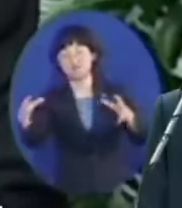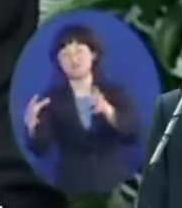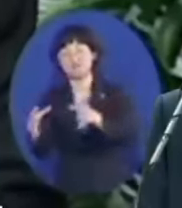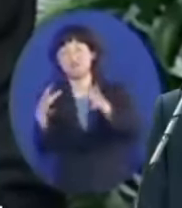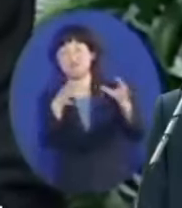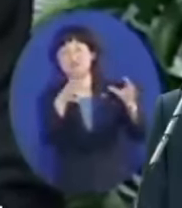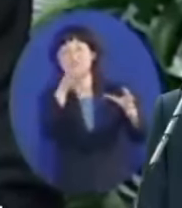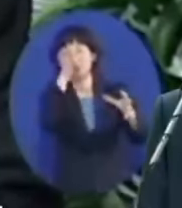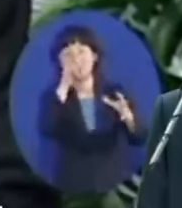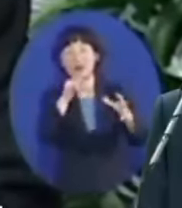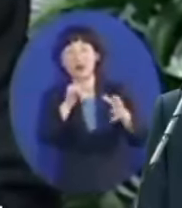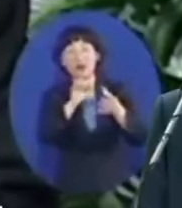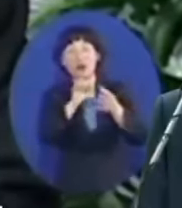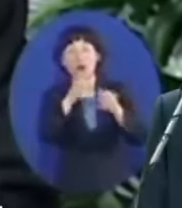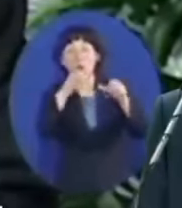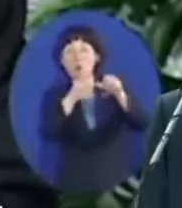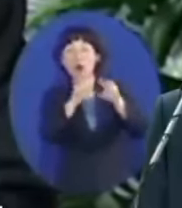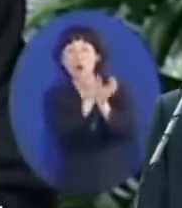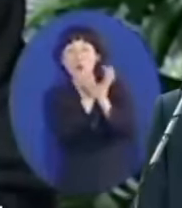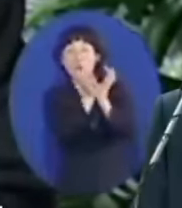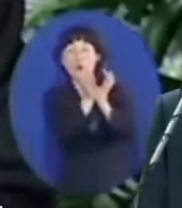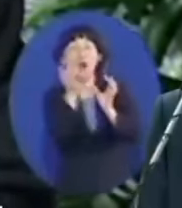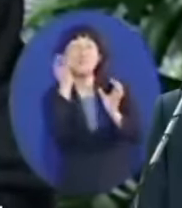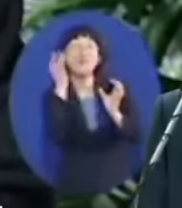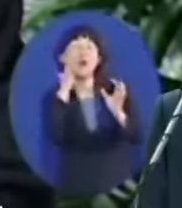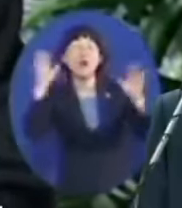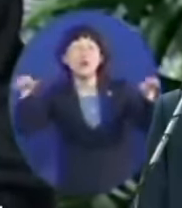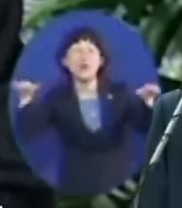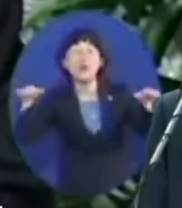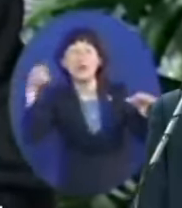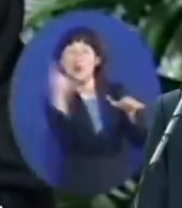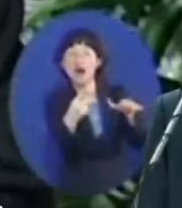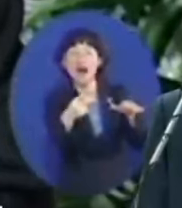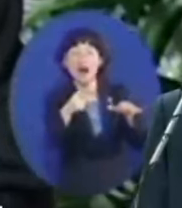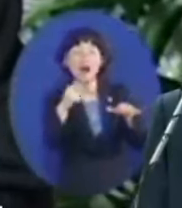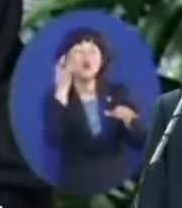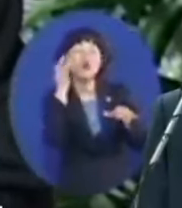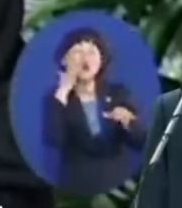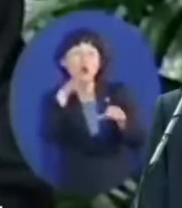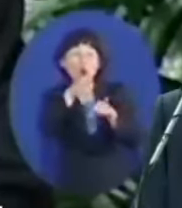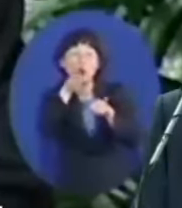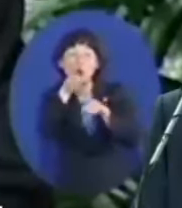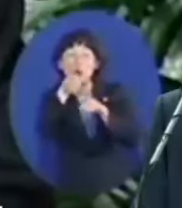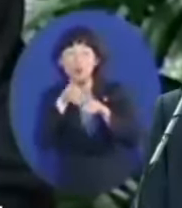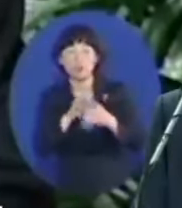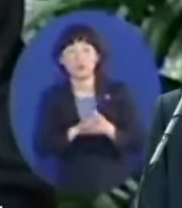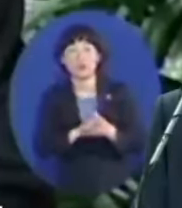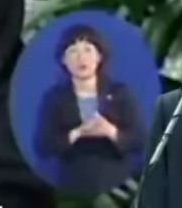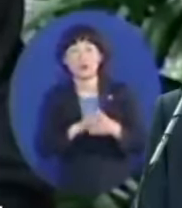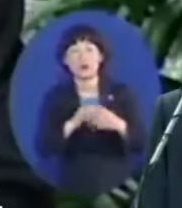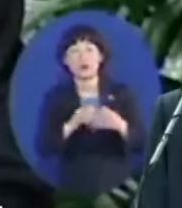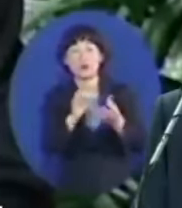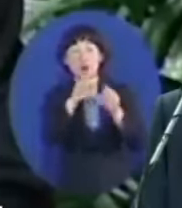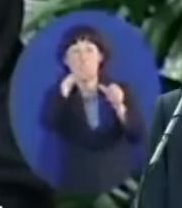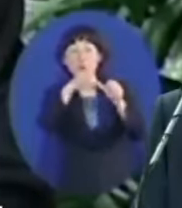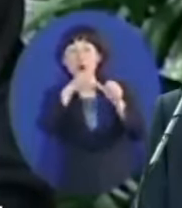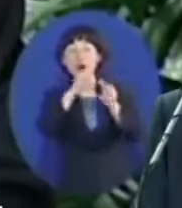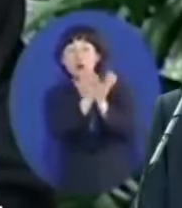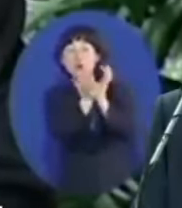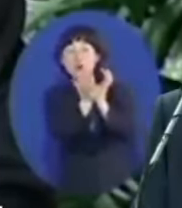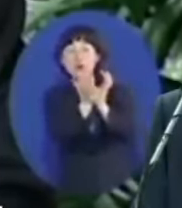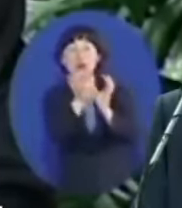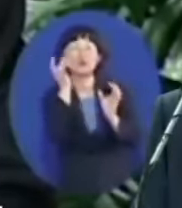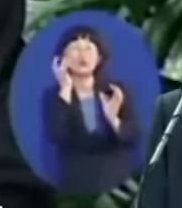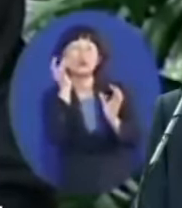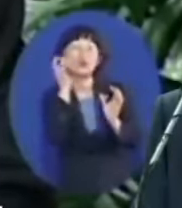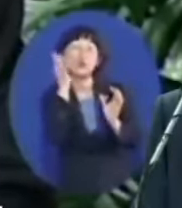호박꽃이 피면 호박벌레가 와서 꿀을 따는 것입니다. 이 호박벌레는 과학자들이 말하기를 절대 못 날게 돼 있다는